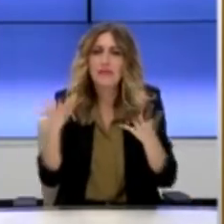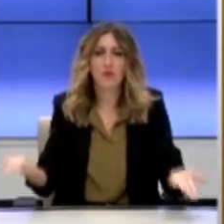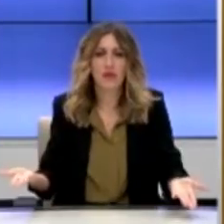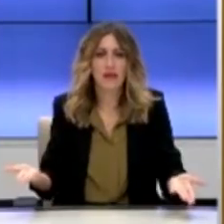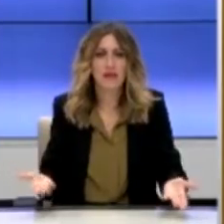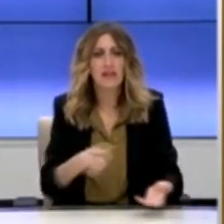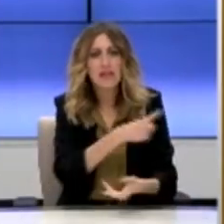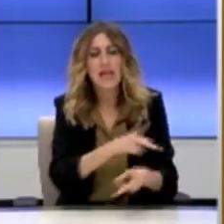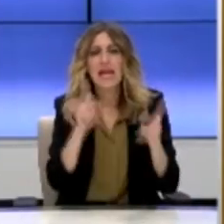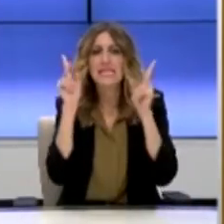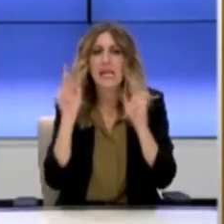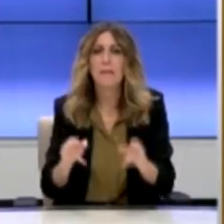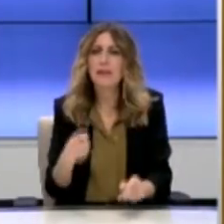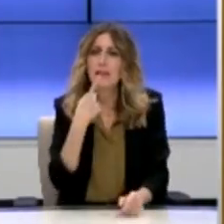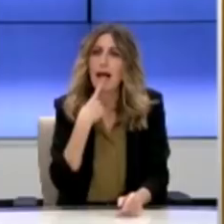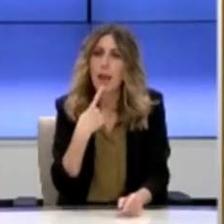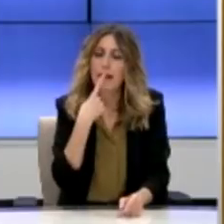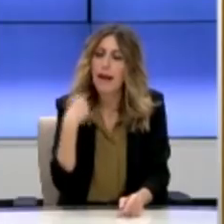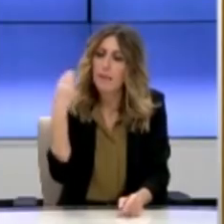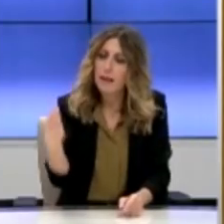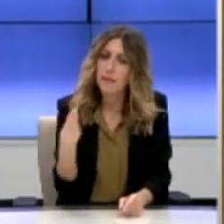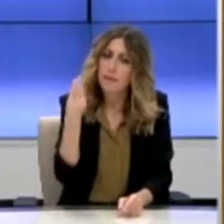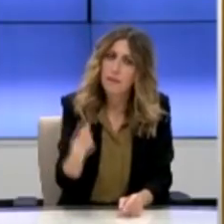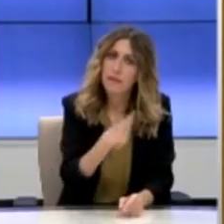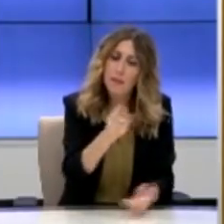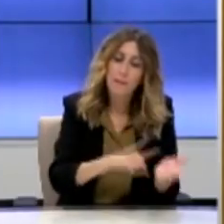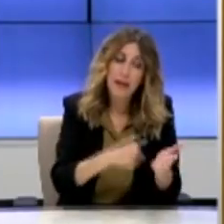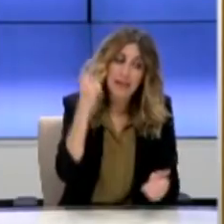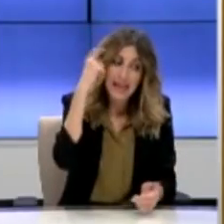να κάνετε πως δεν καταλαβαίνετε τι ακριβώς σας λέμε.